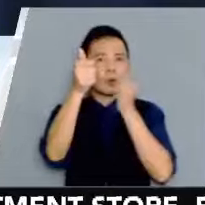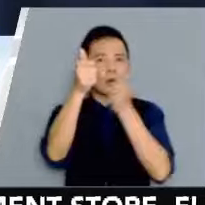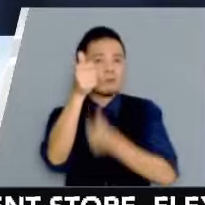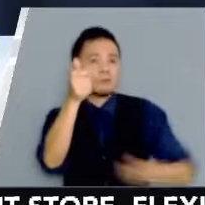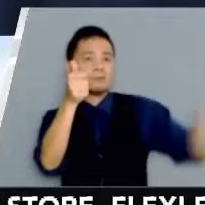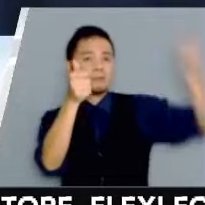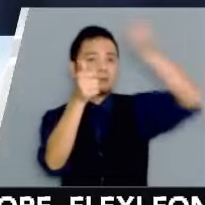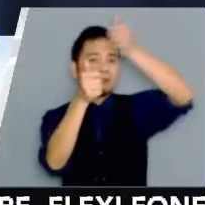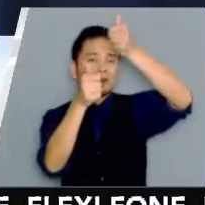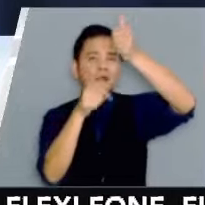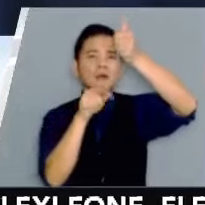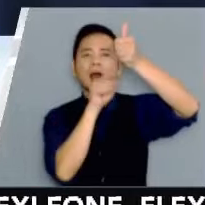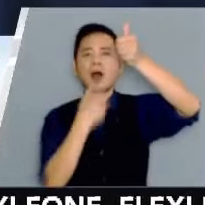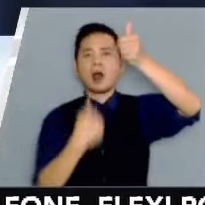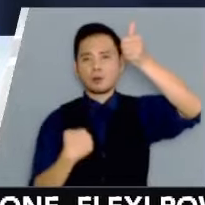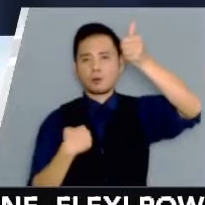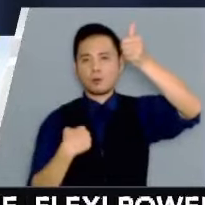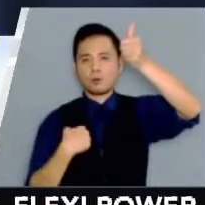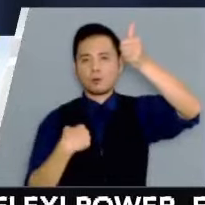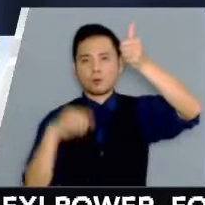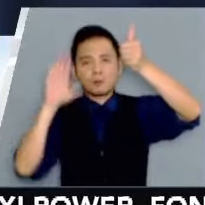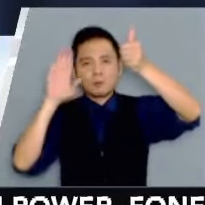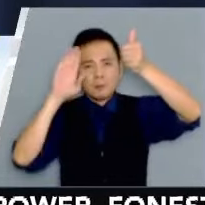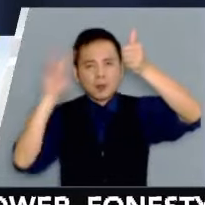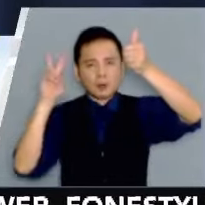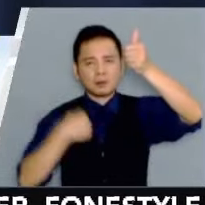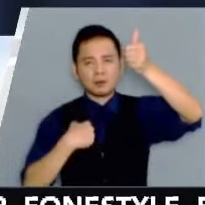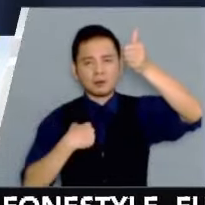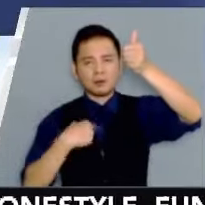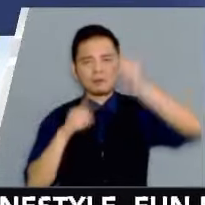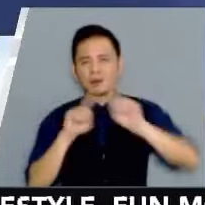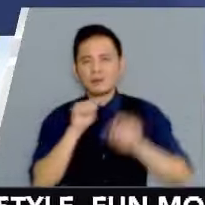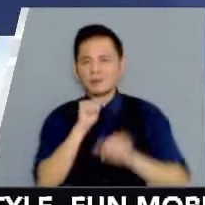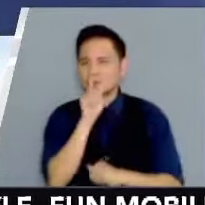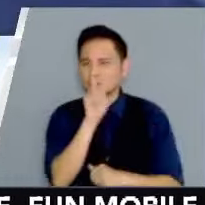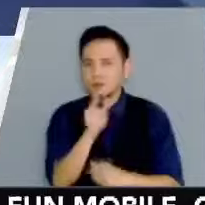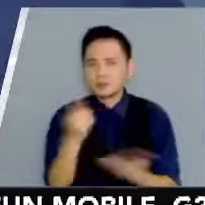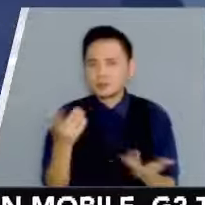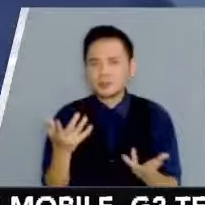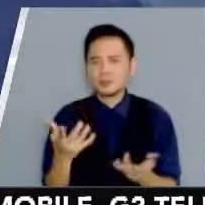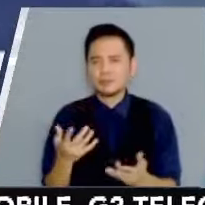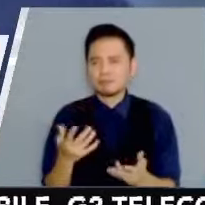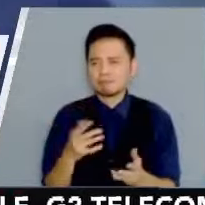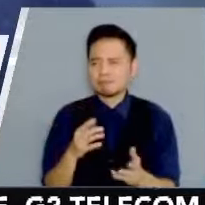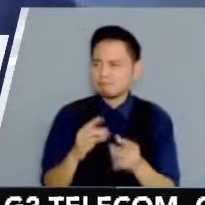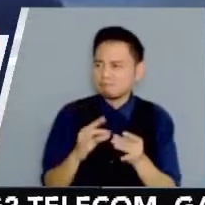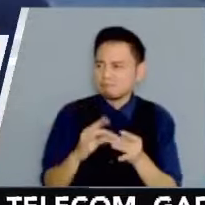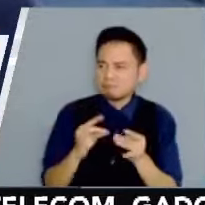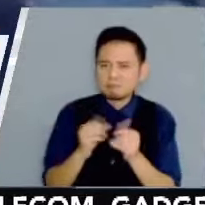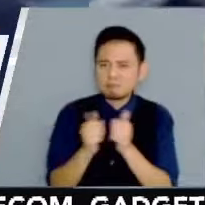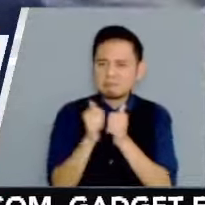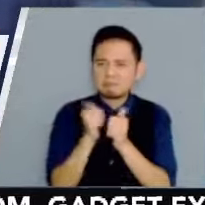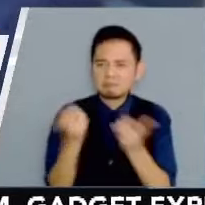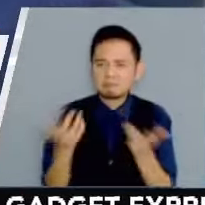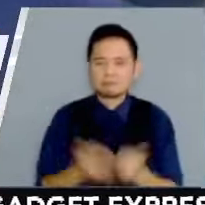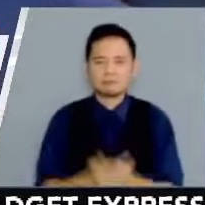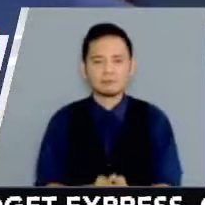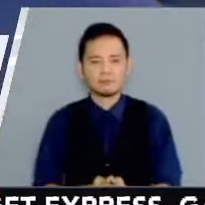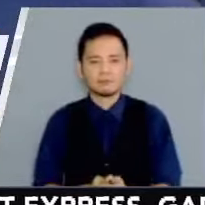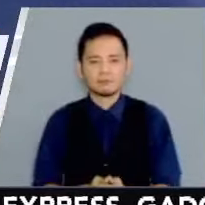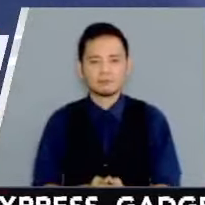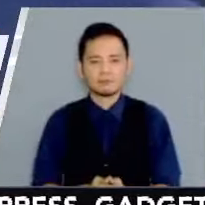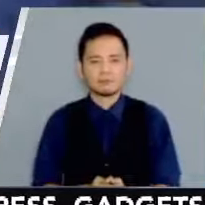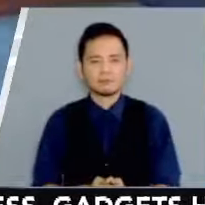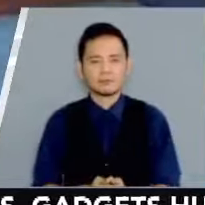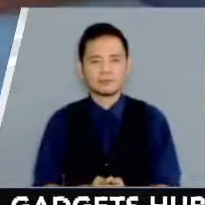I'm not sure what he is referring to. I don't know. I haven't spoken to him about it. No comment na ako dyan sa kanila. Bahala na sila. Ang taong bayan ng